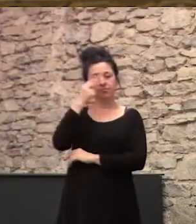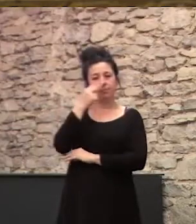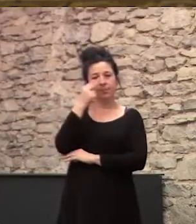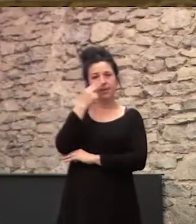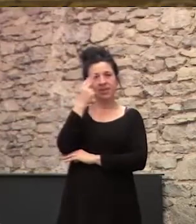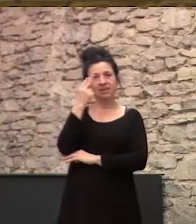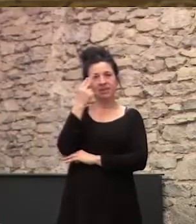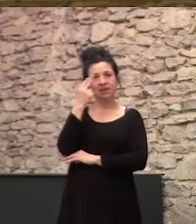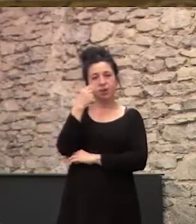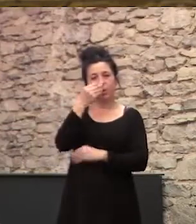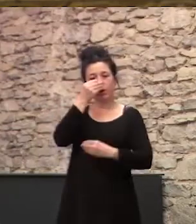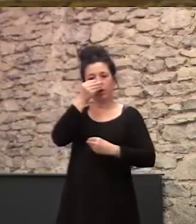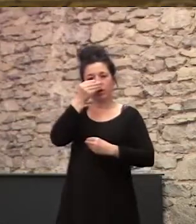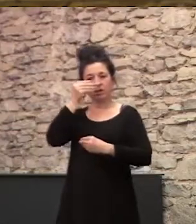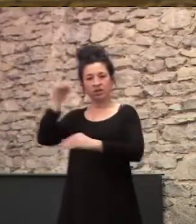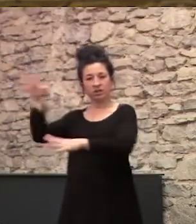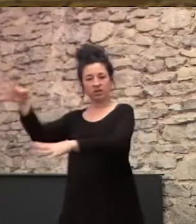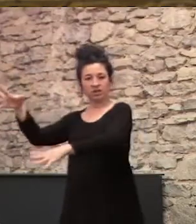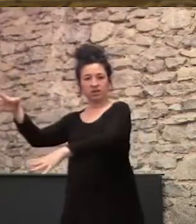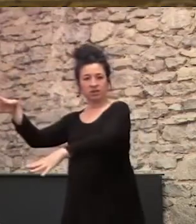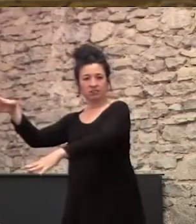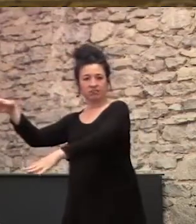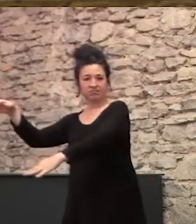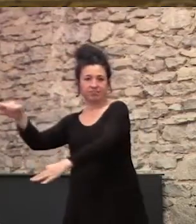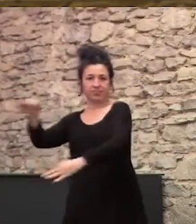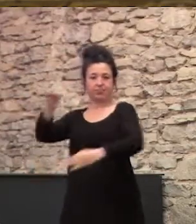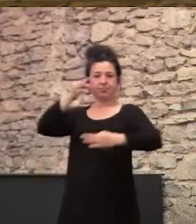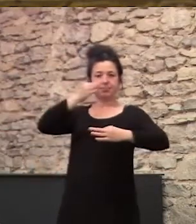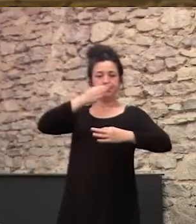sartzea baino, bai izatea kapasa beste modu baten